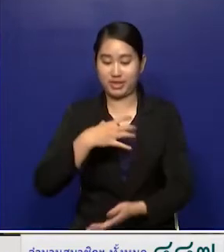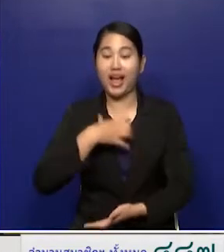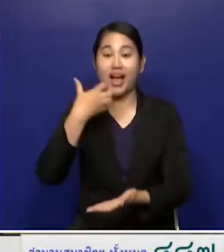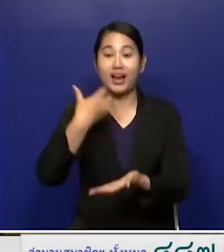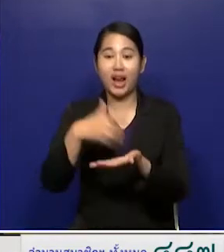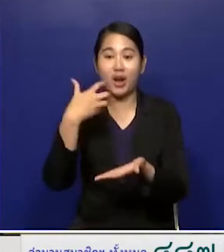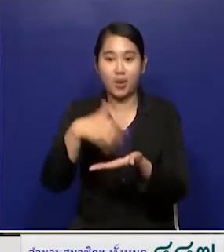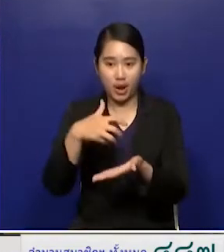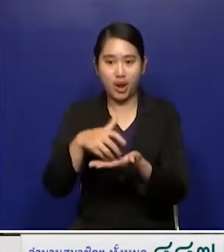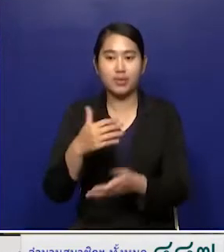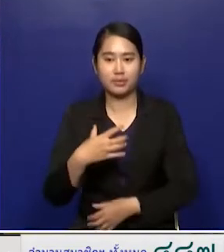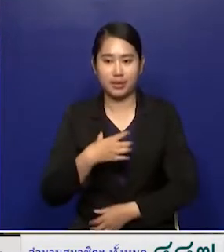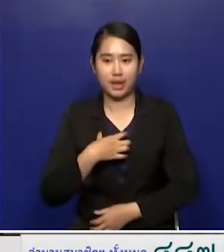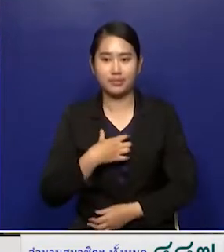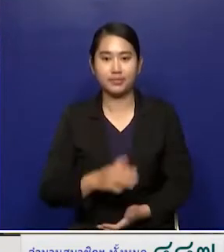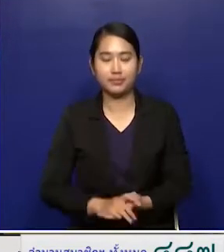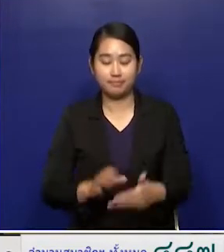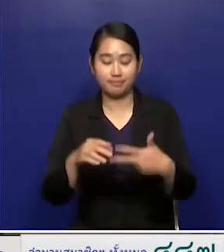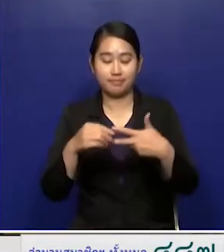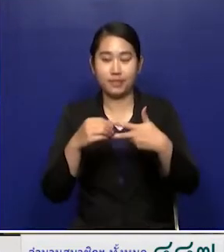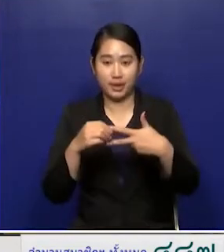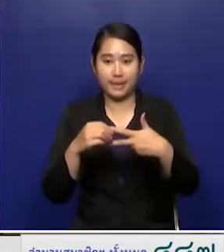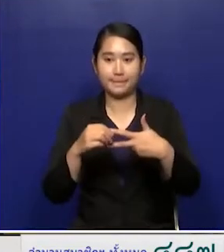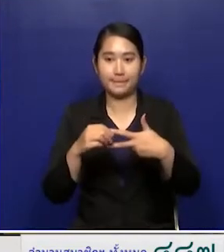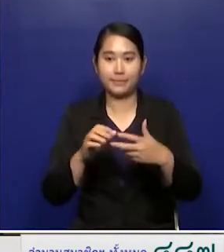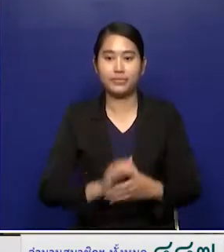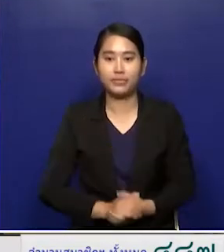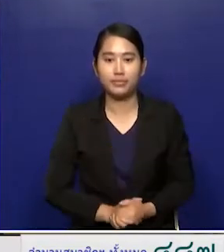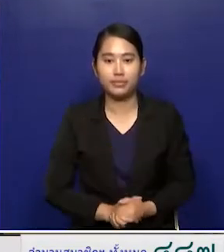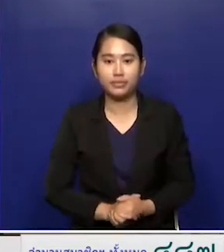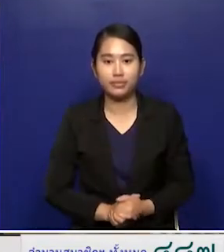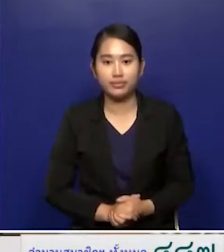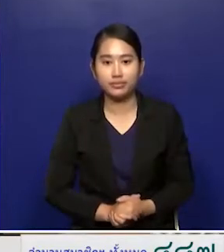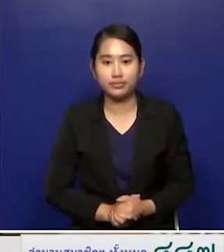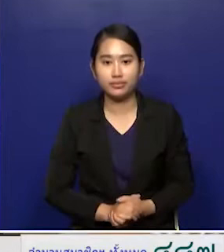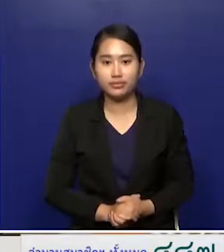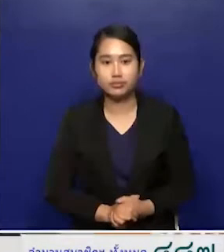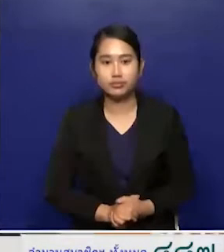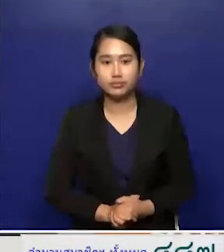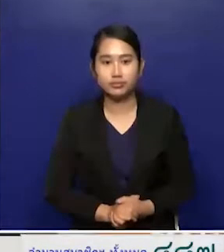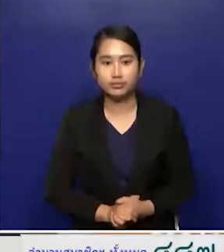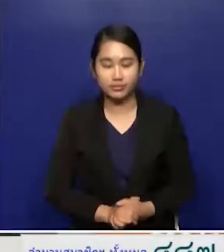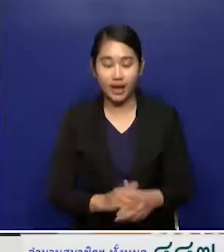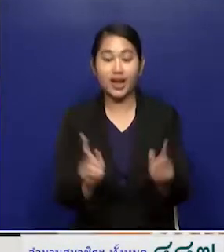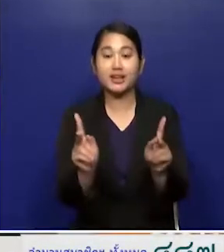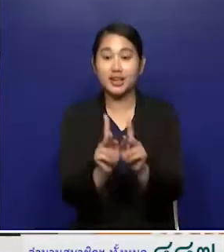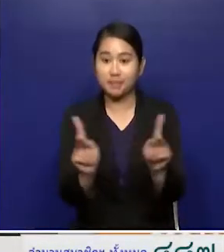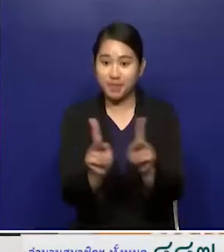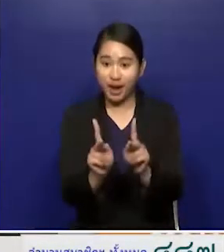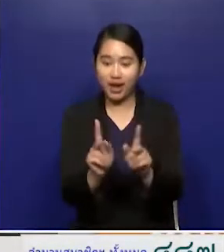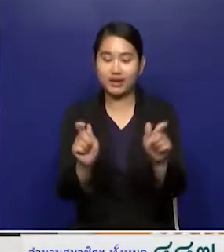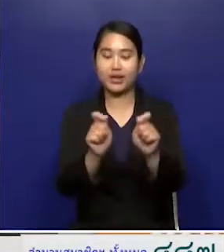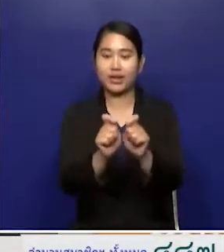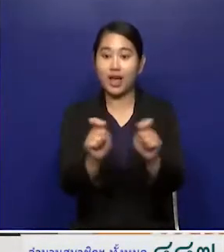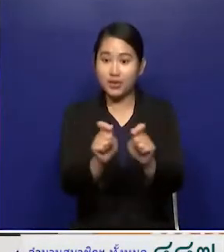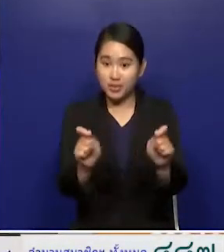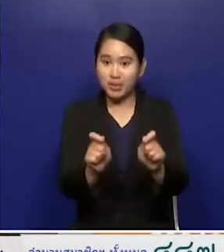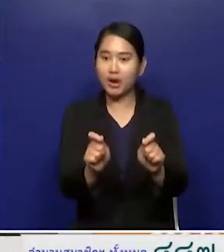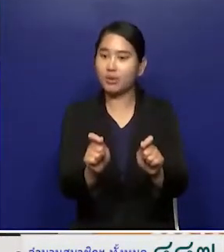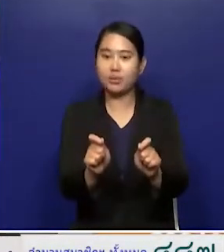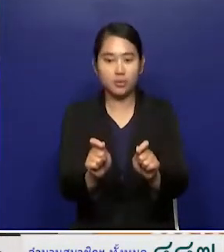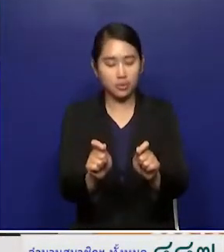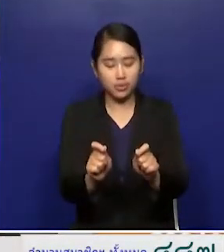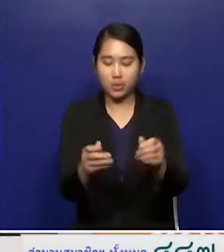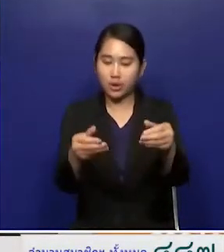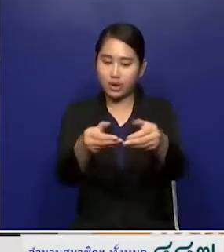นะครับบุคที่สองก็คือ ท่านกรรมฐิการและอนุกรรมฐิการทุกท่านที่ได้ปลดกรุณาทำรายงานฉบั